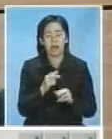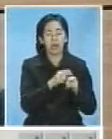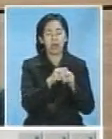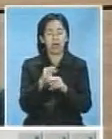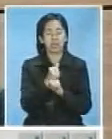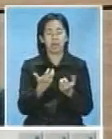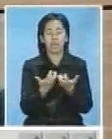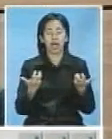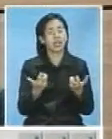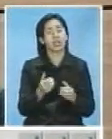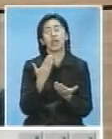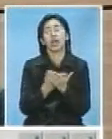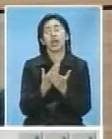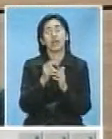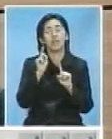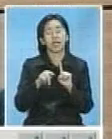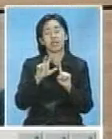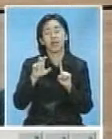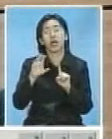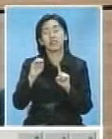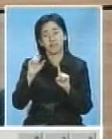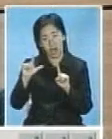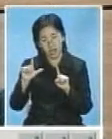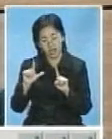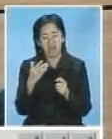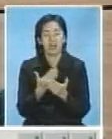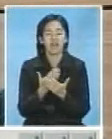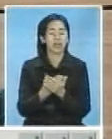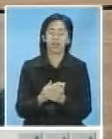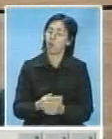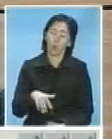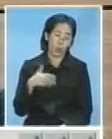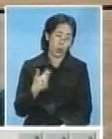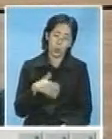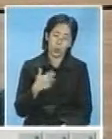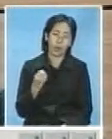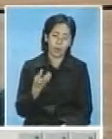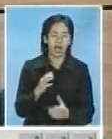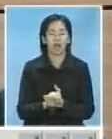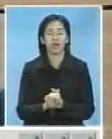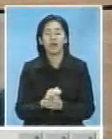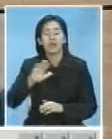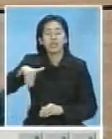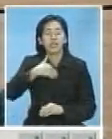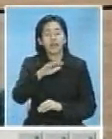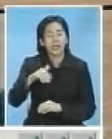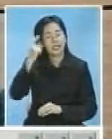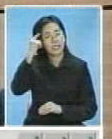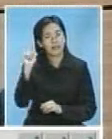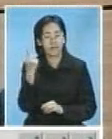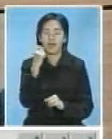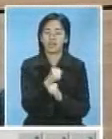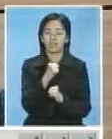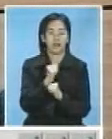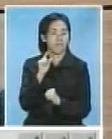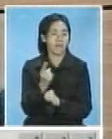งิน 1,350 ล้านบาทมากเกินไปค่ะท่านแต่ถ้าเราจะต้องตั้งหลักกันใหม่แล้วท